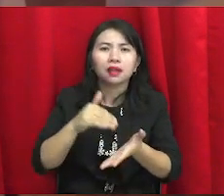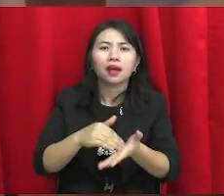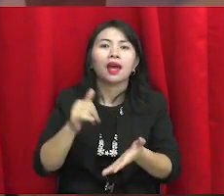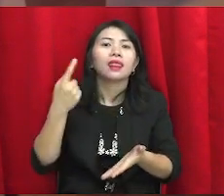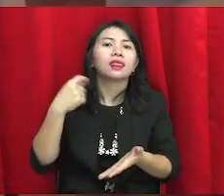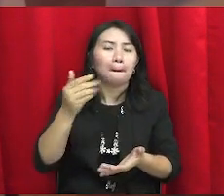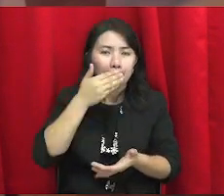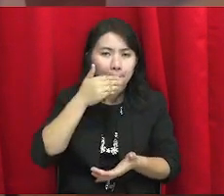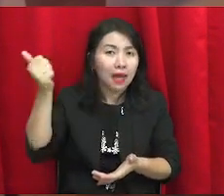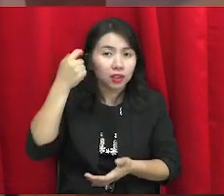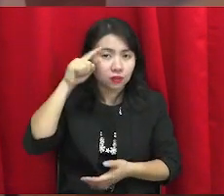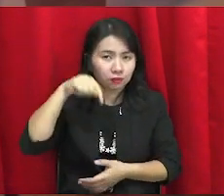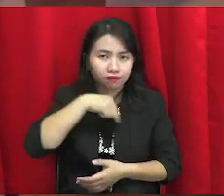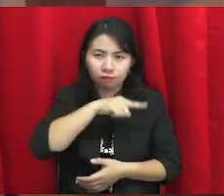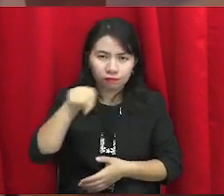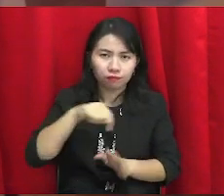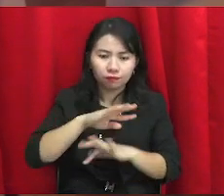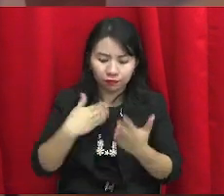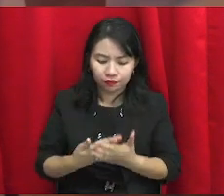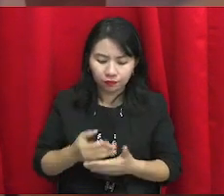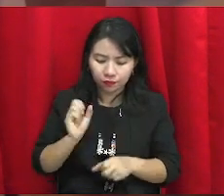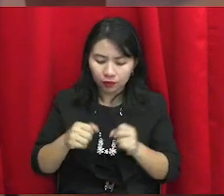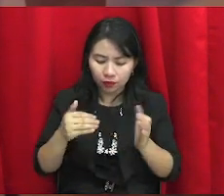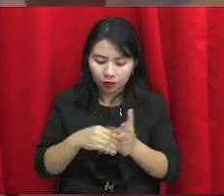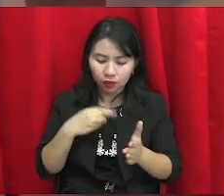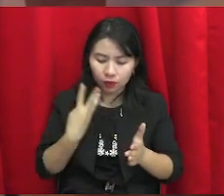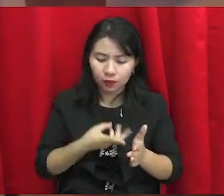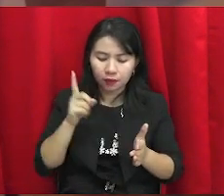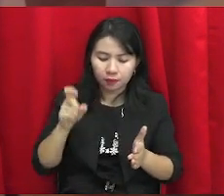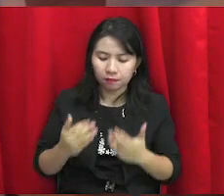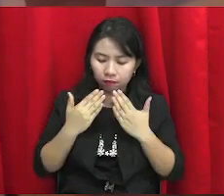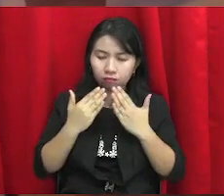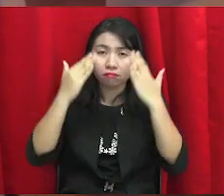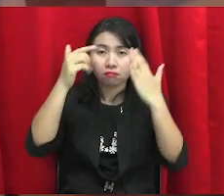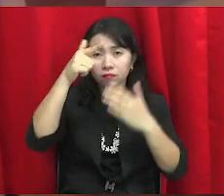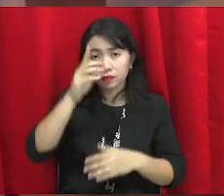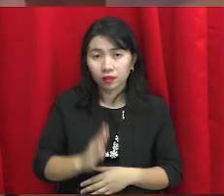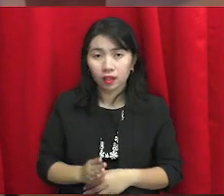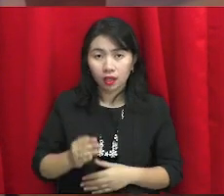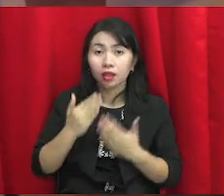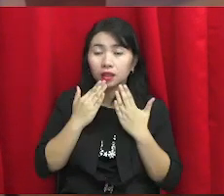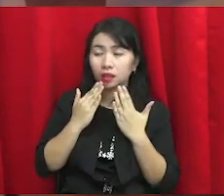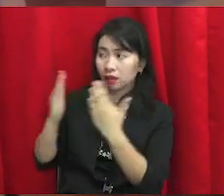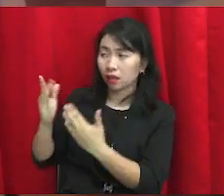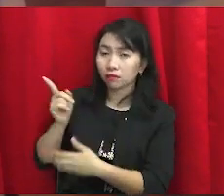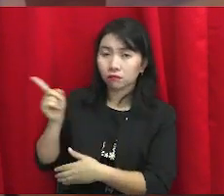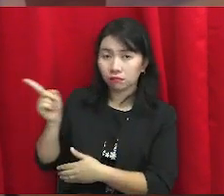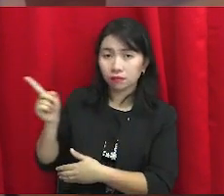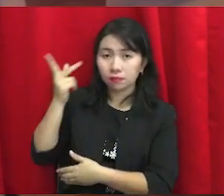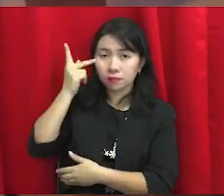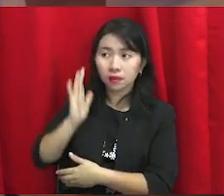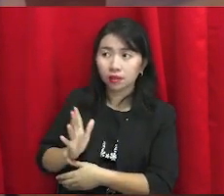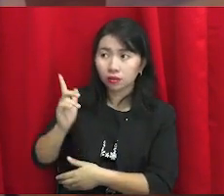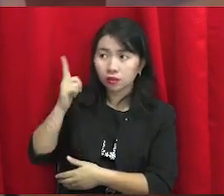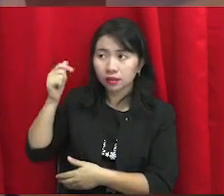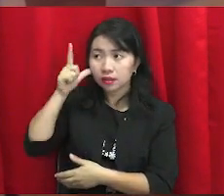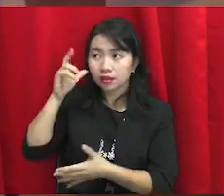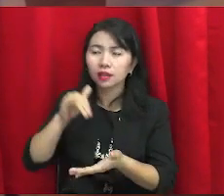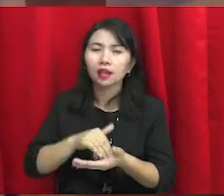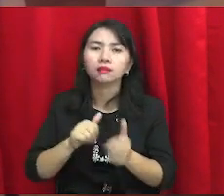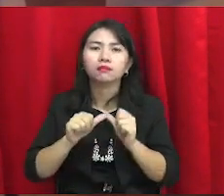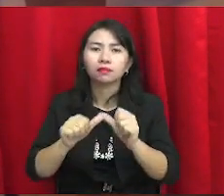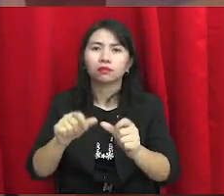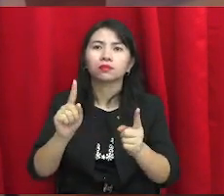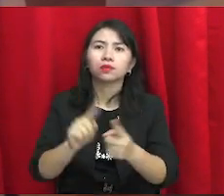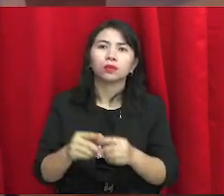best para sa atin. No? That's right. Kaya magpasalamat tayo sa pastor natin na kung saan eh, na siyang palaging nagagabay sa